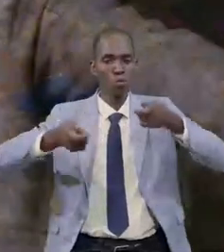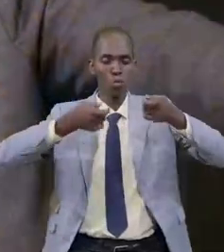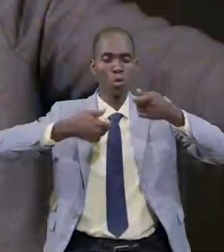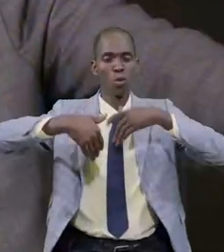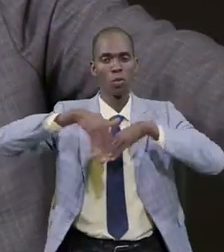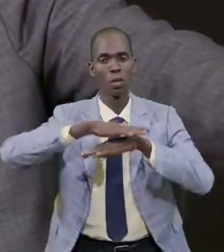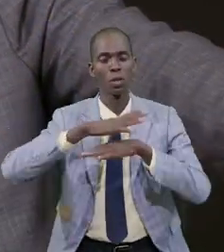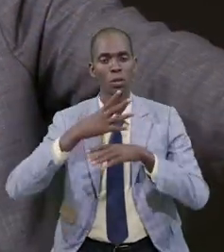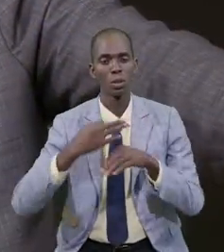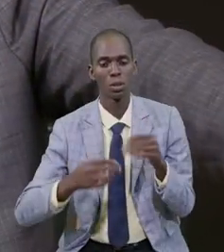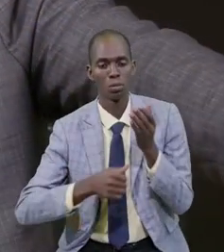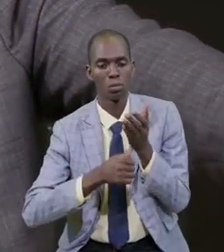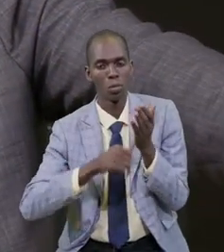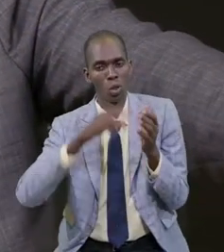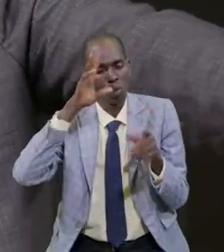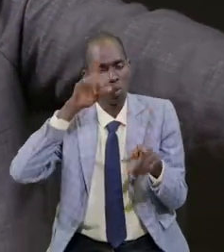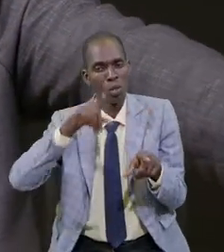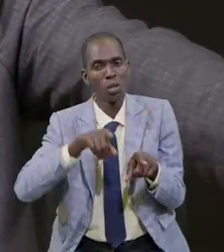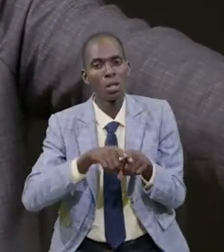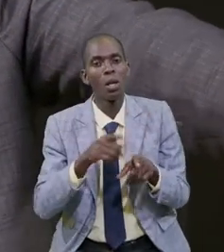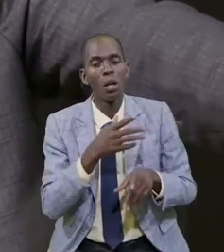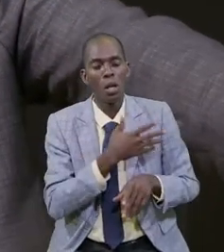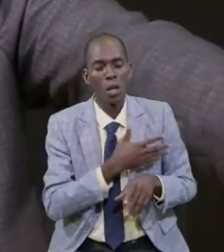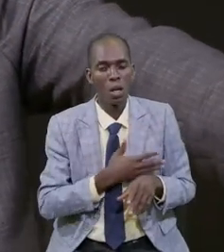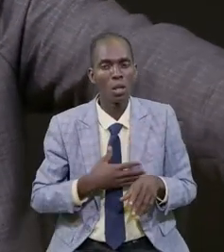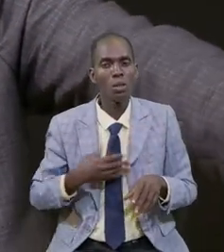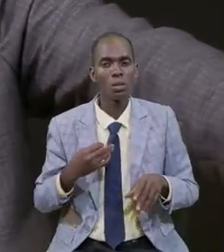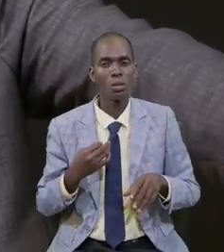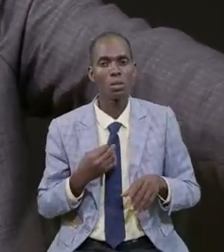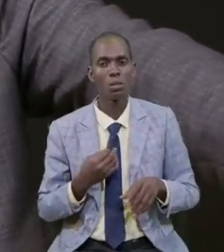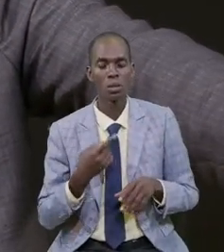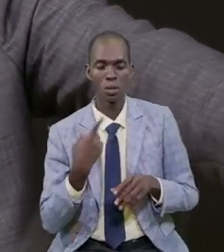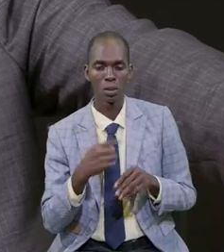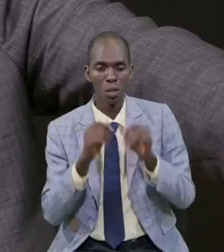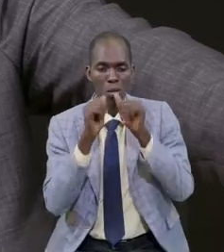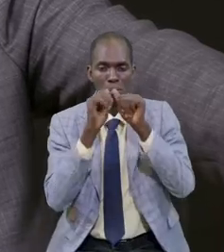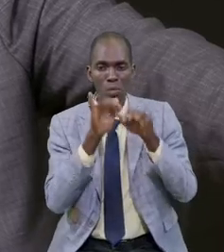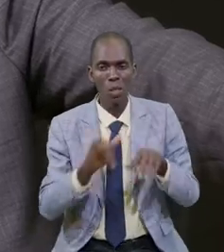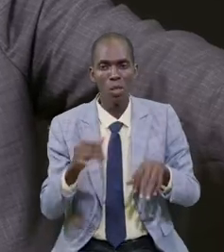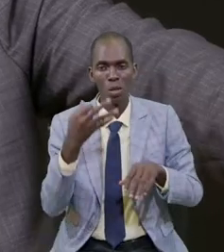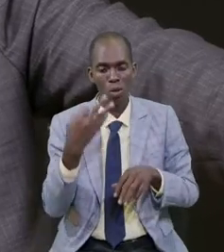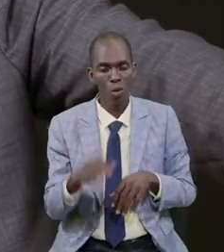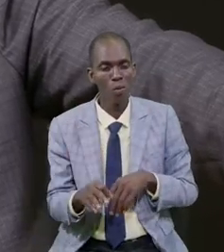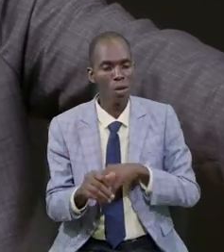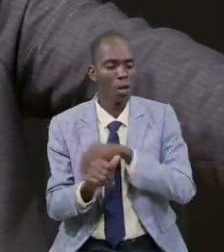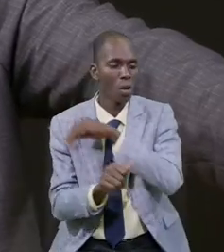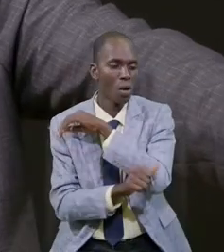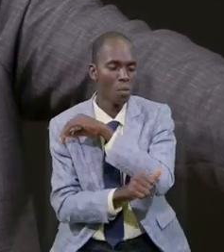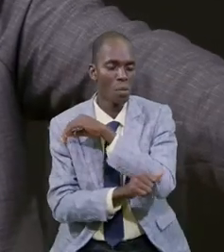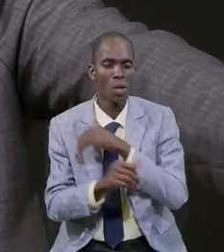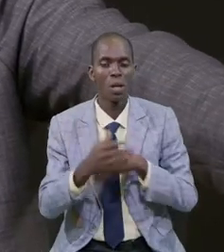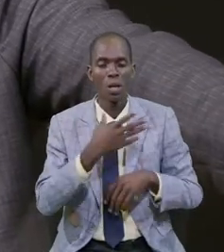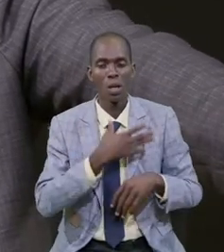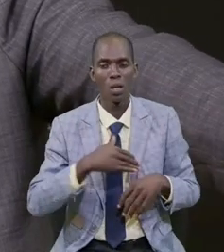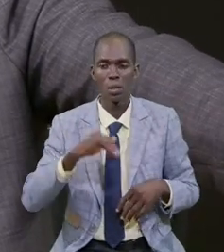le petit, que l'aîné sera assujetti au petit, le